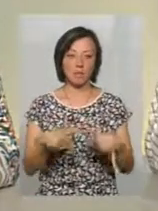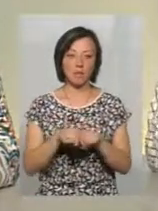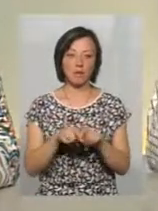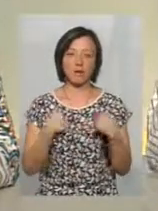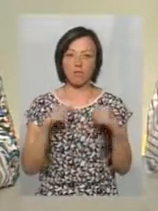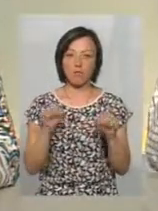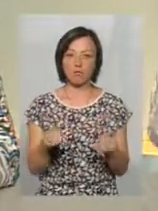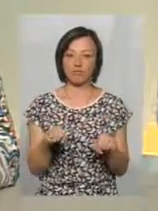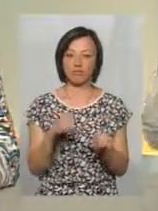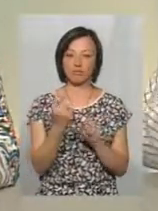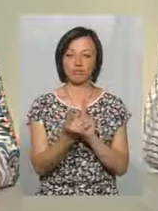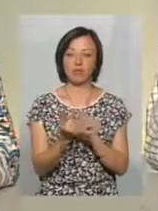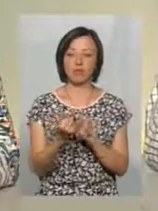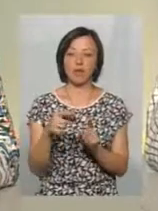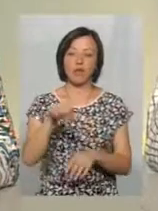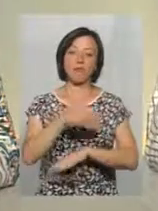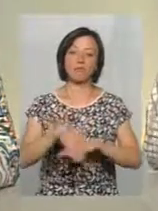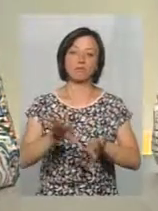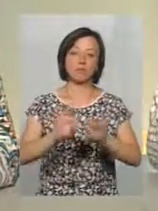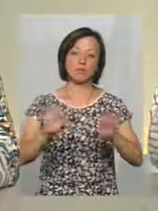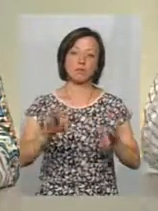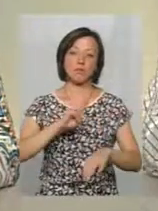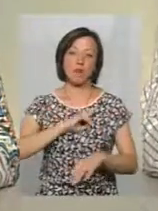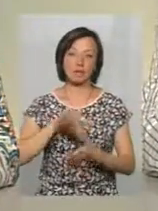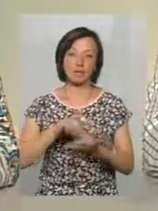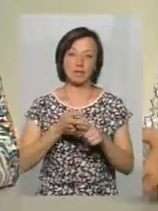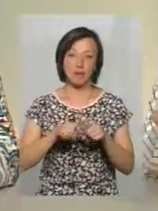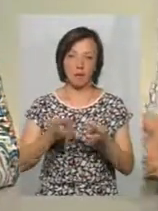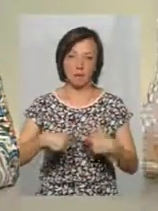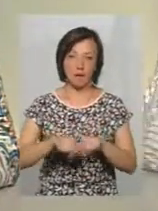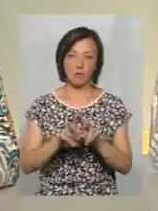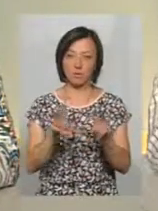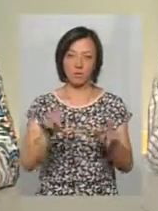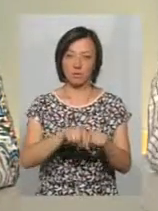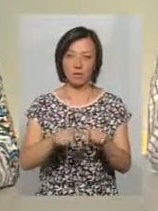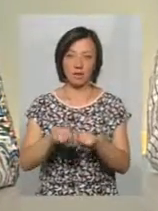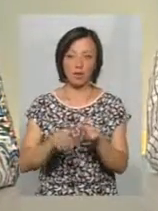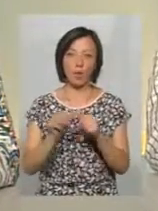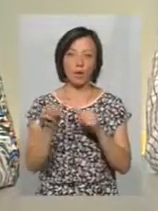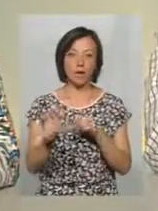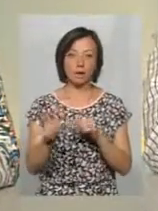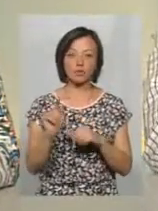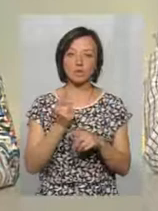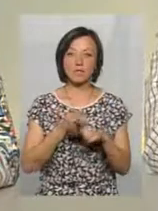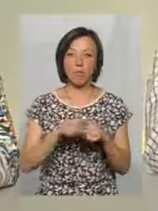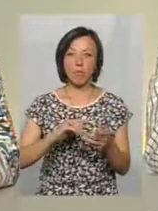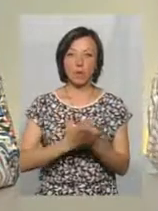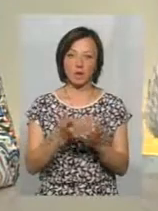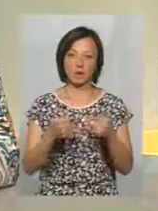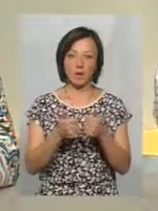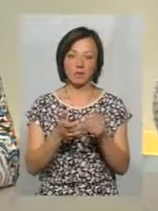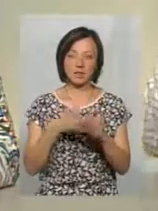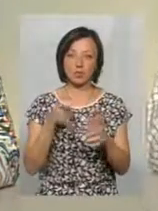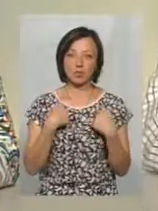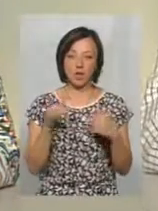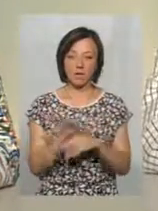можу вийти і представлятись на вулицях людям, що я член цієї партії. Мене ж ніхто не перевірить, окрім того, що ця політична партія може заявити,